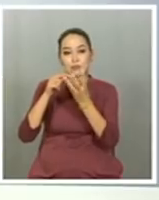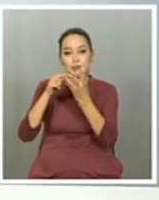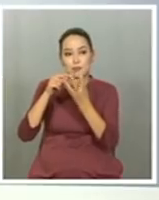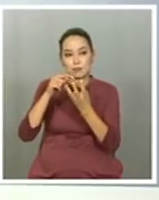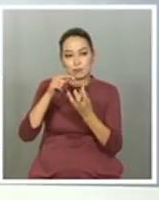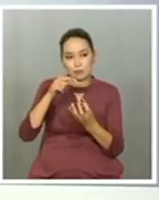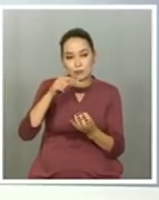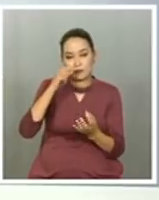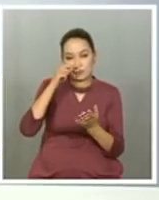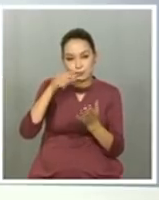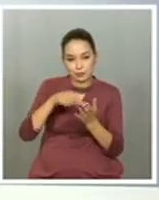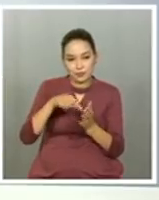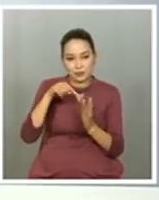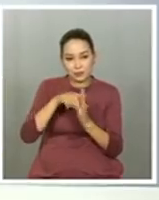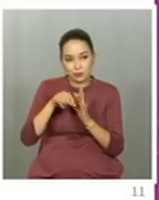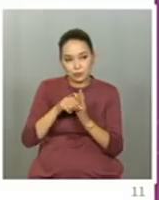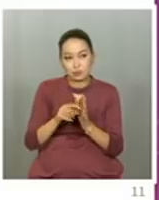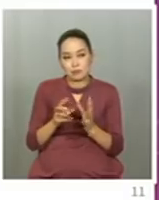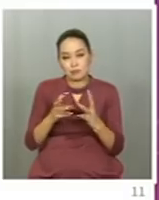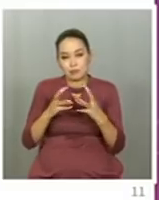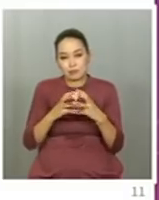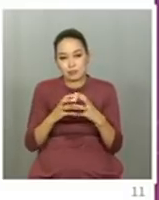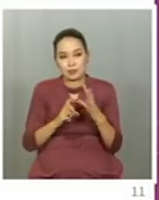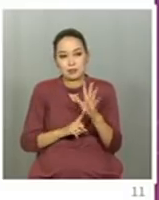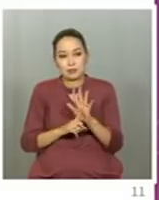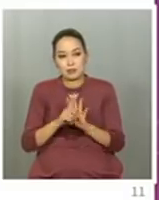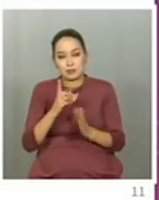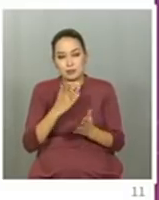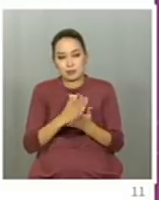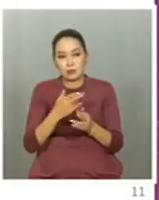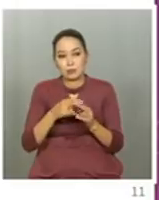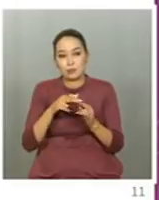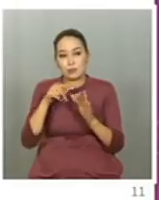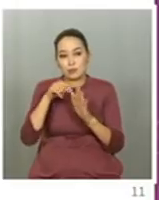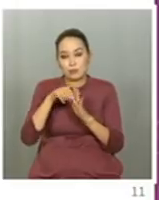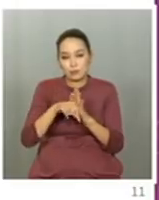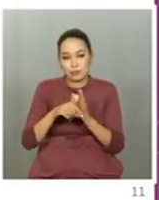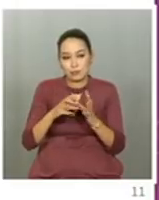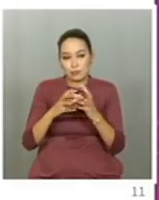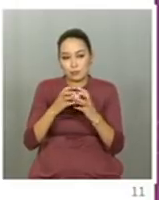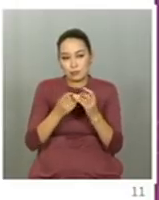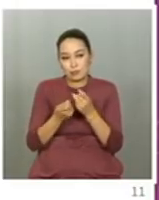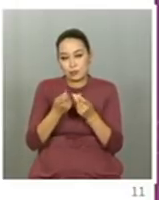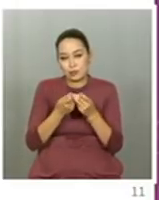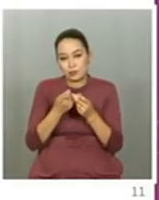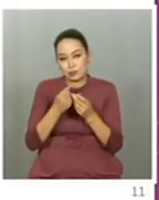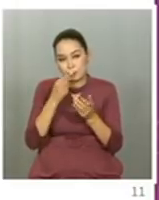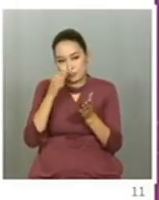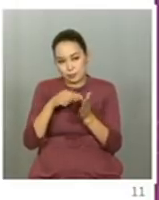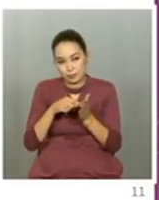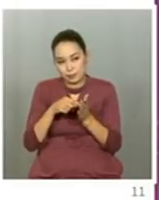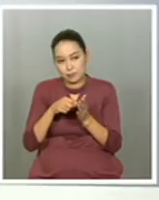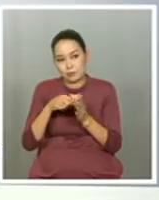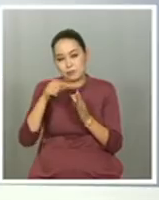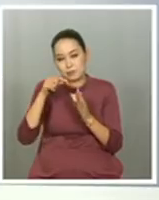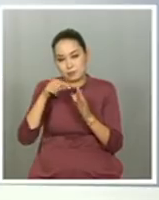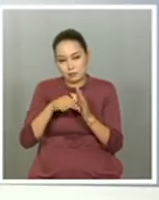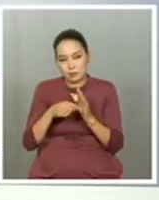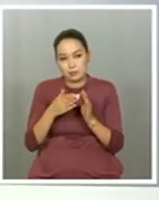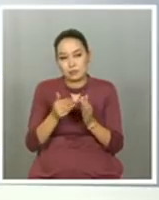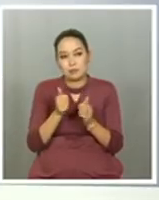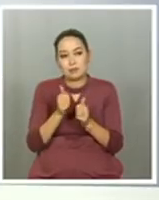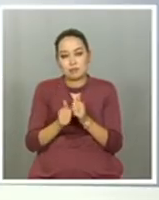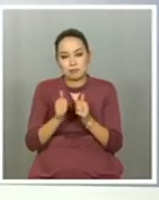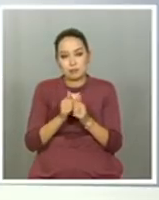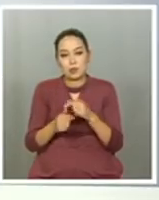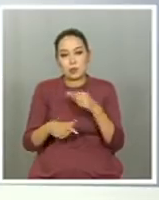және аналық түйіннен тұрады. Осы түйінде тұқым бастама саны әр өсімдікте әр түрлі